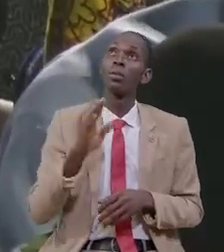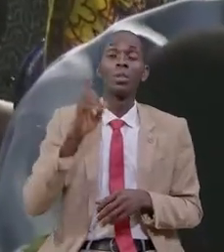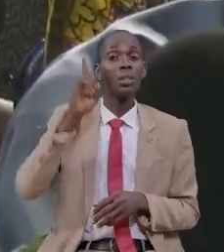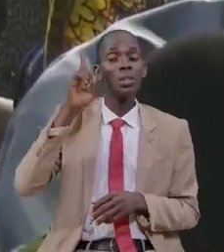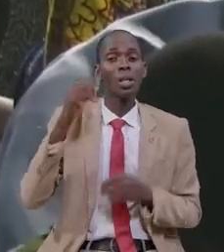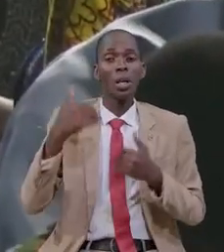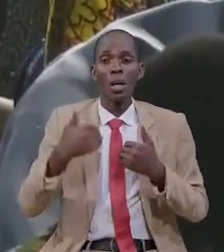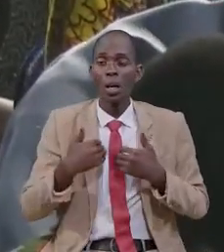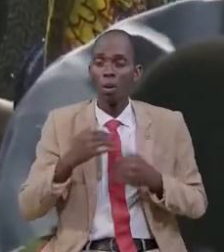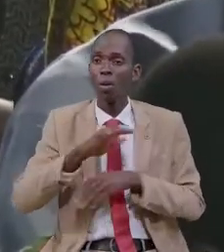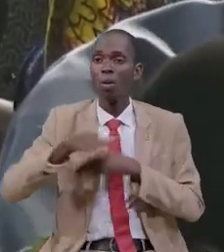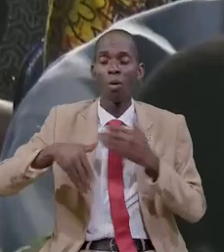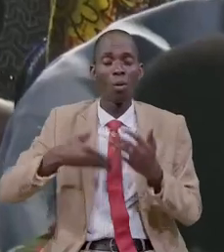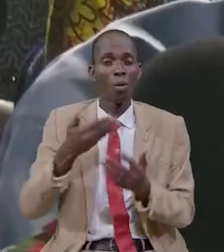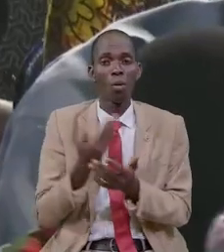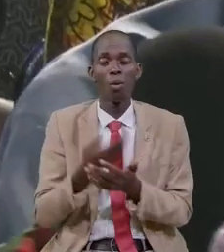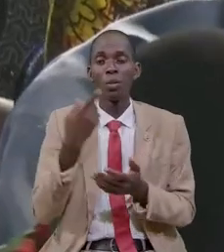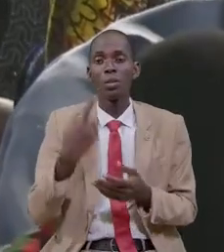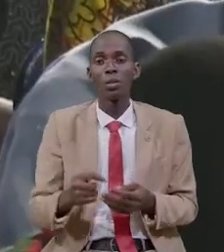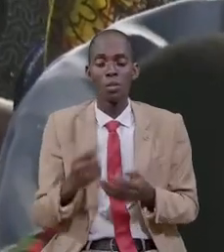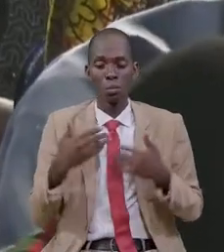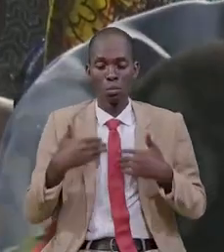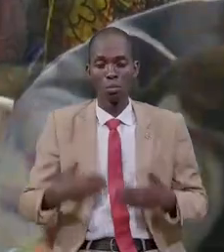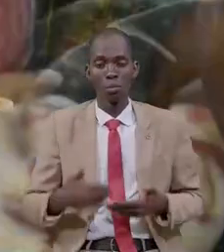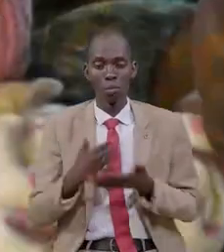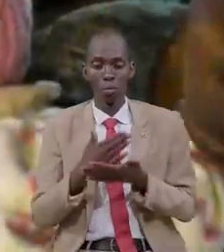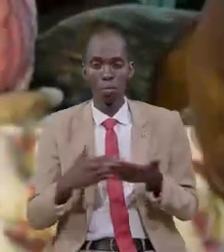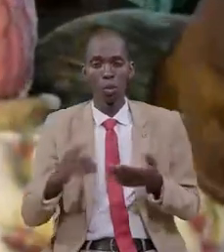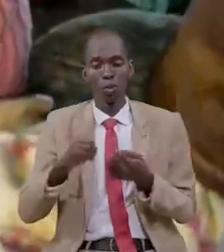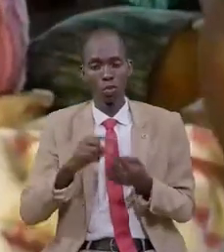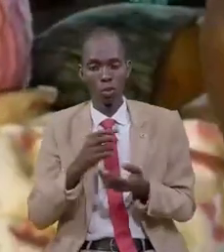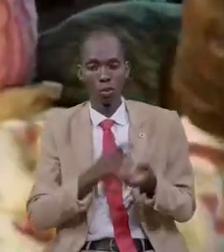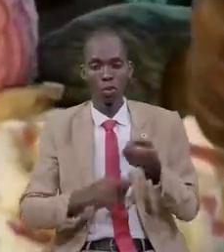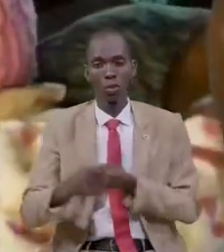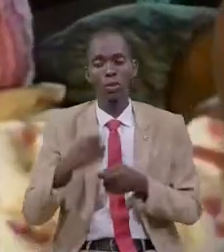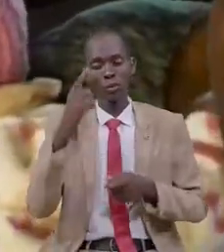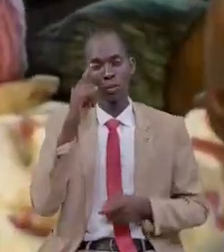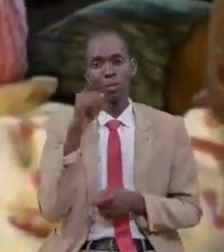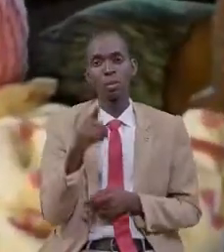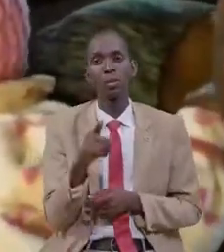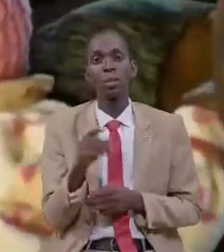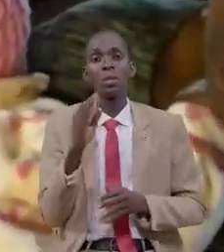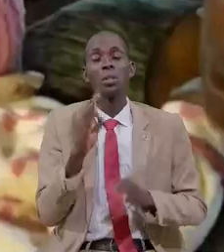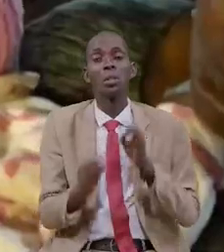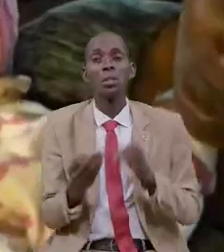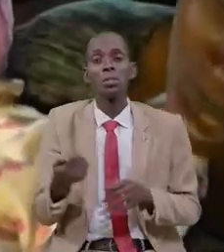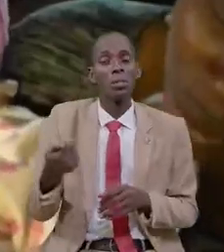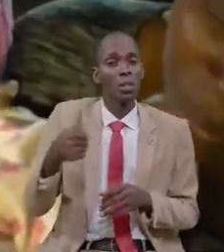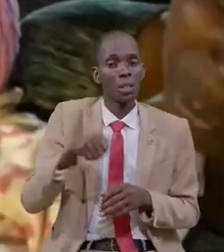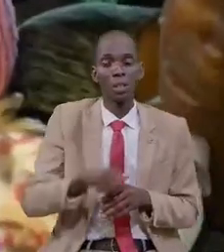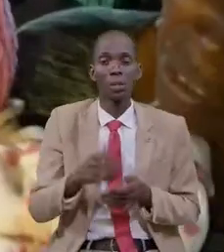Il a toutes les parties, les pièces de rechange de ton corps avec lui. Même s'il y a une